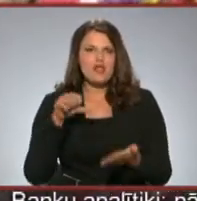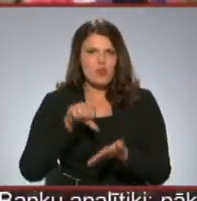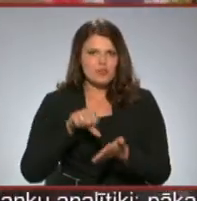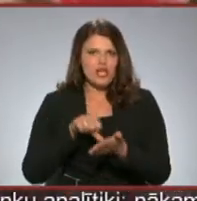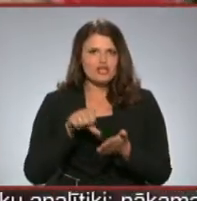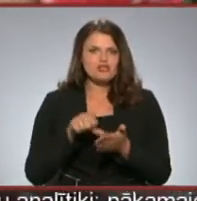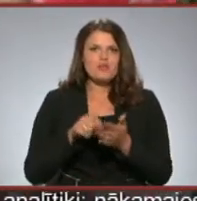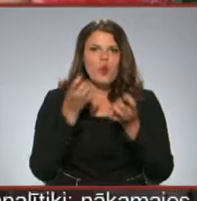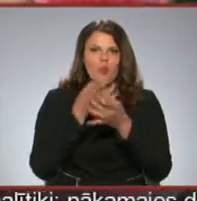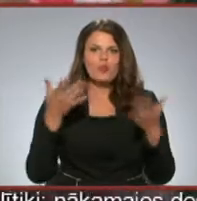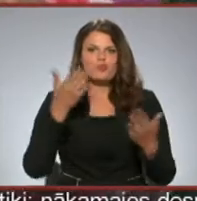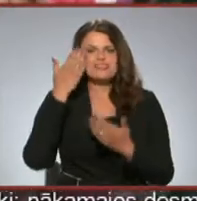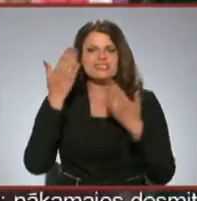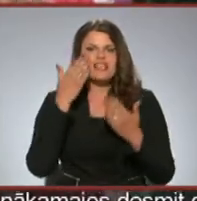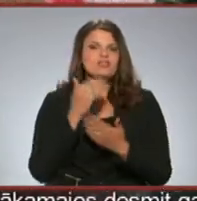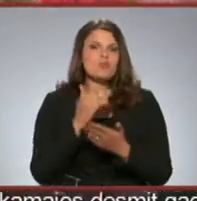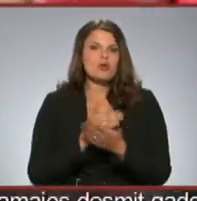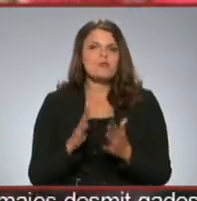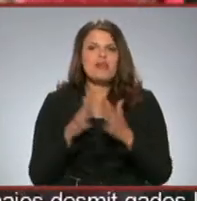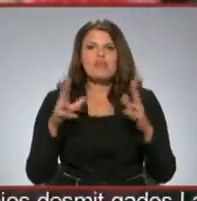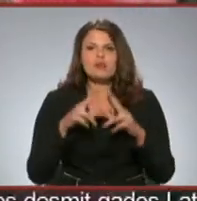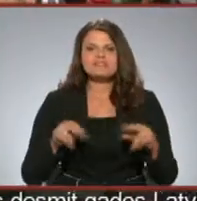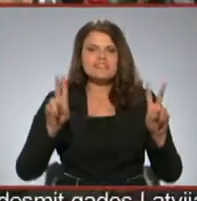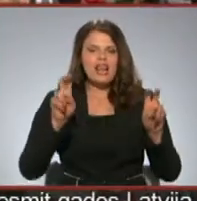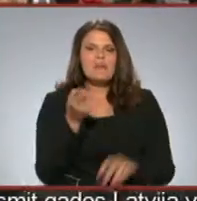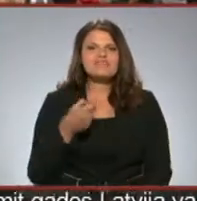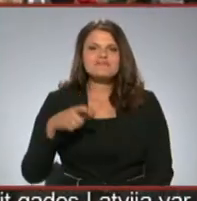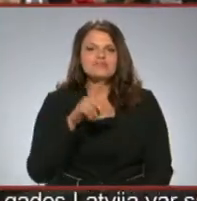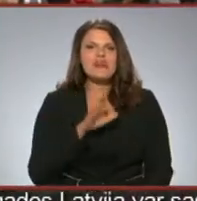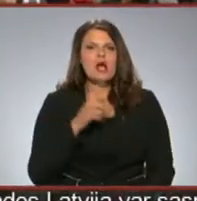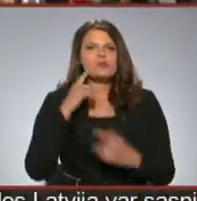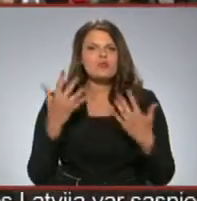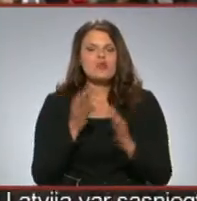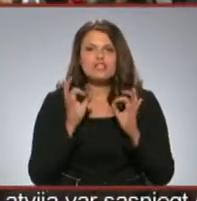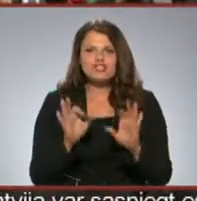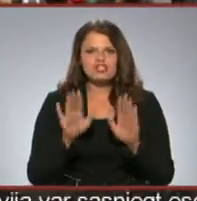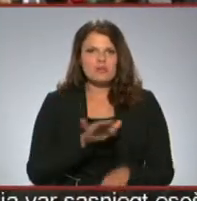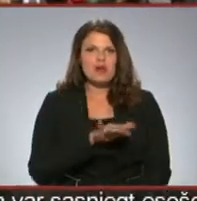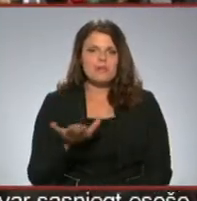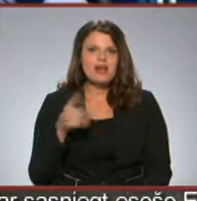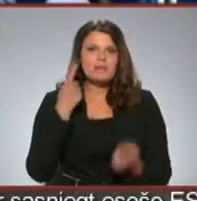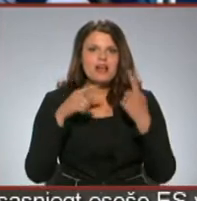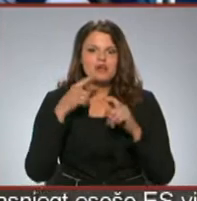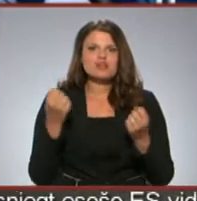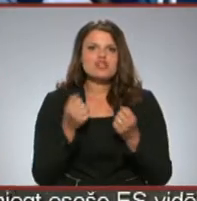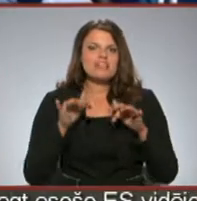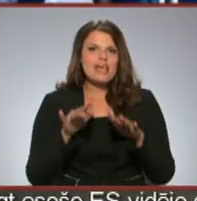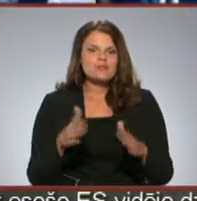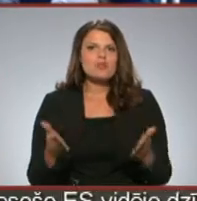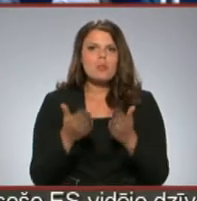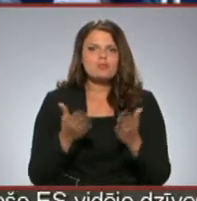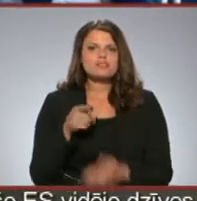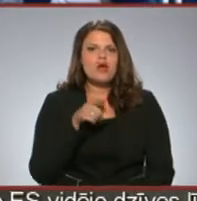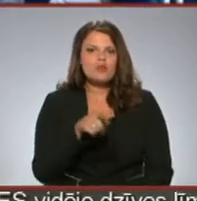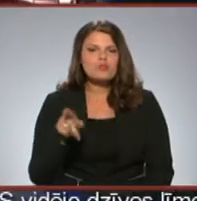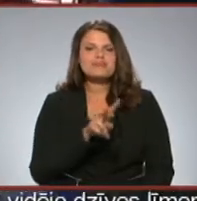priekšnesumam. Kultūras un izklaides programmā daudz laimes, visvairāk bija domāts tieši par bērniem. Radošās darbnīcas pulcināja tos, kas